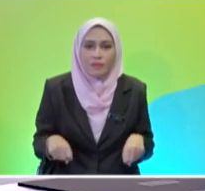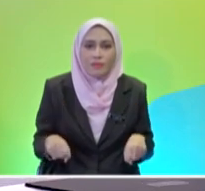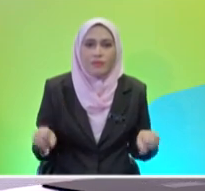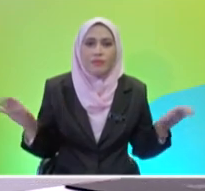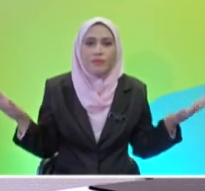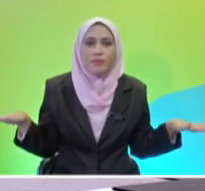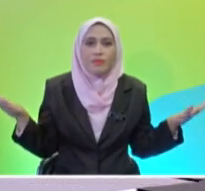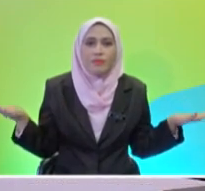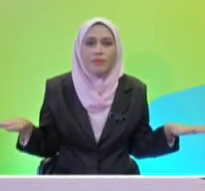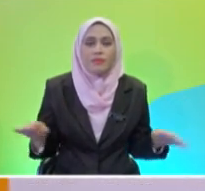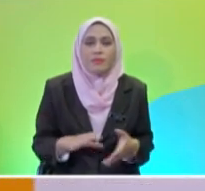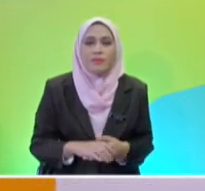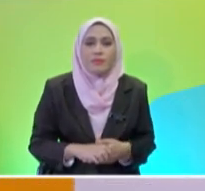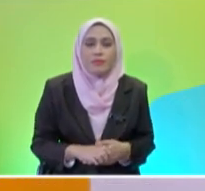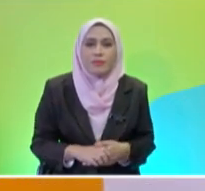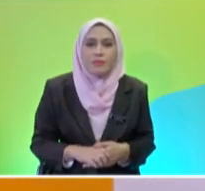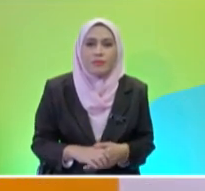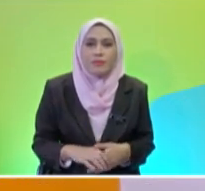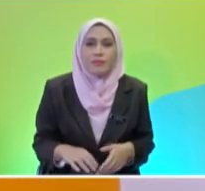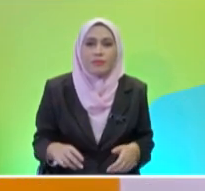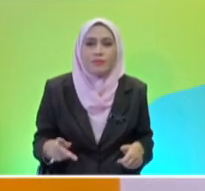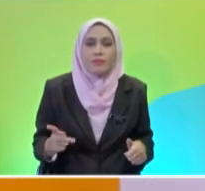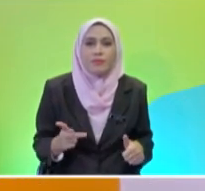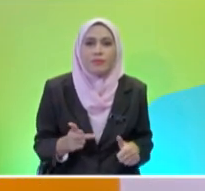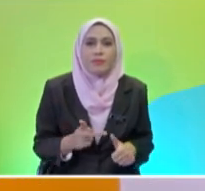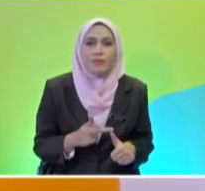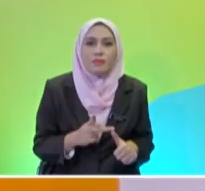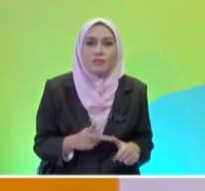Okey, ini adalah serangga yang kedua.